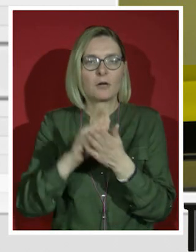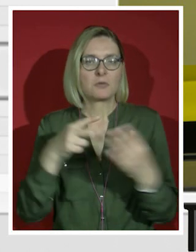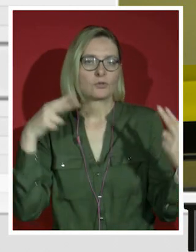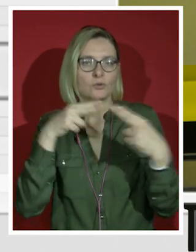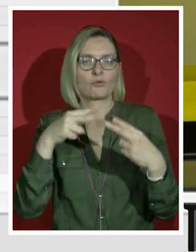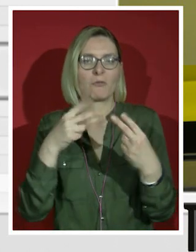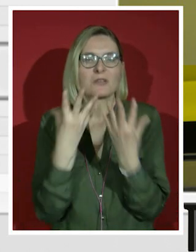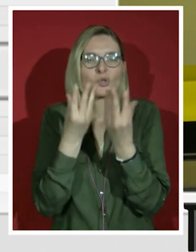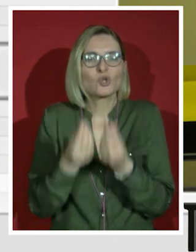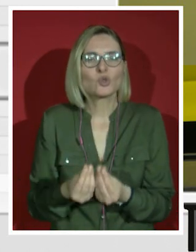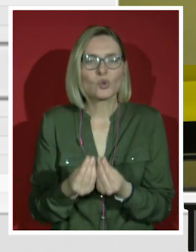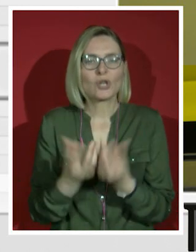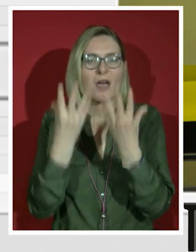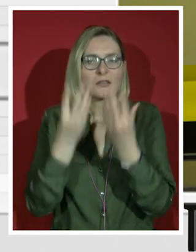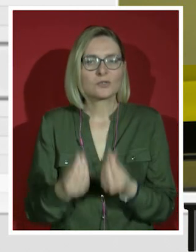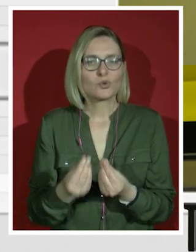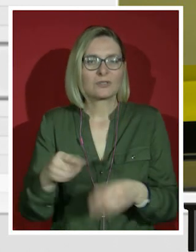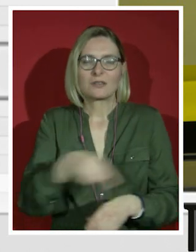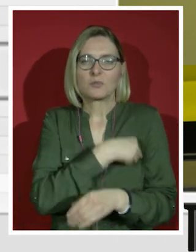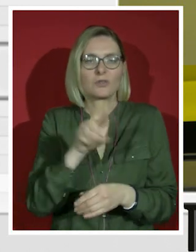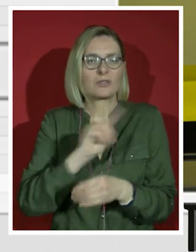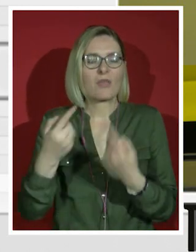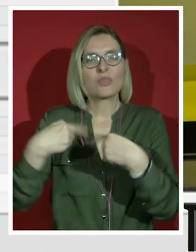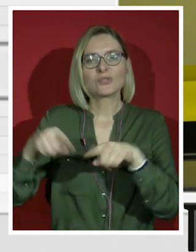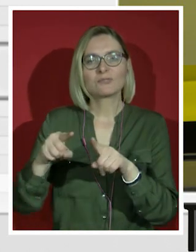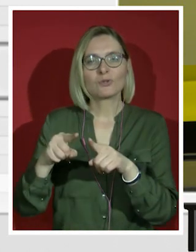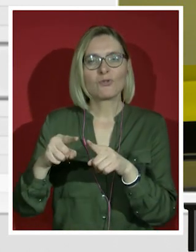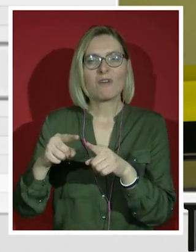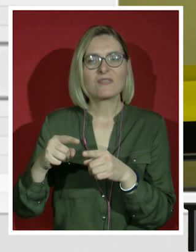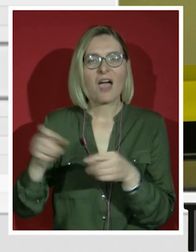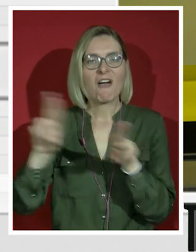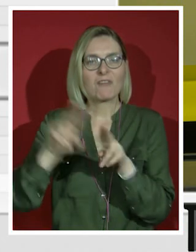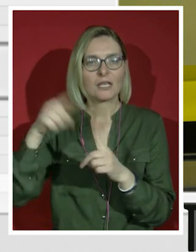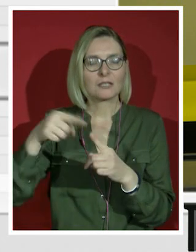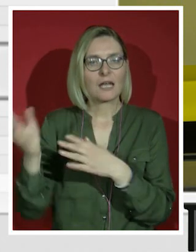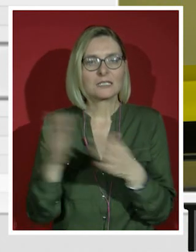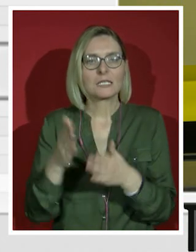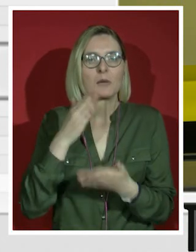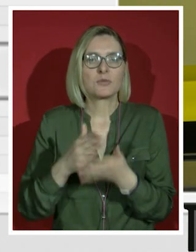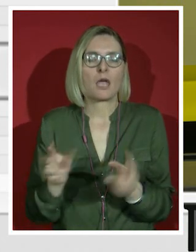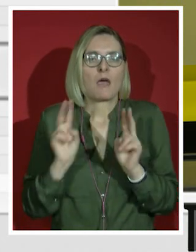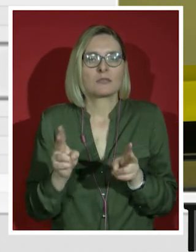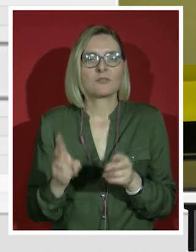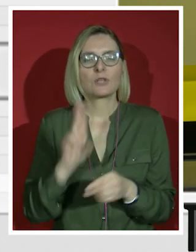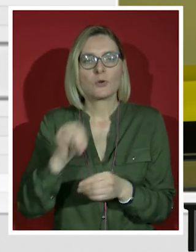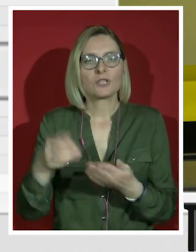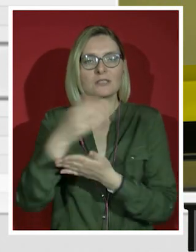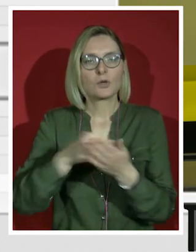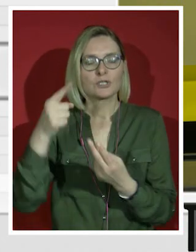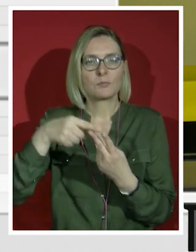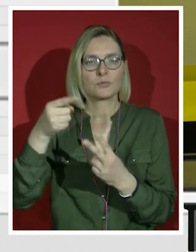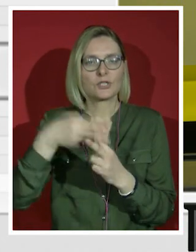суши. Сушата и температурите не дозволуваат вегетацијата да биде свежа за да може да ја искористи пчелата.